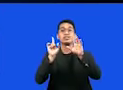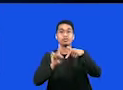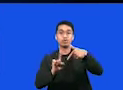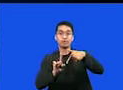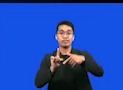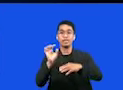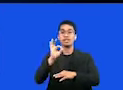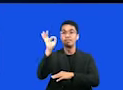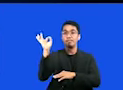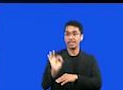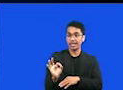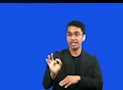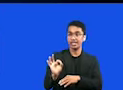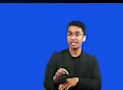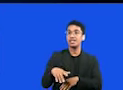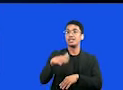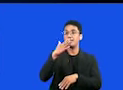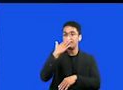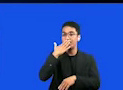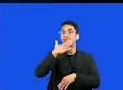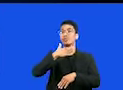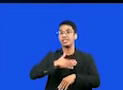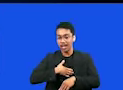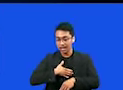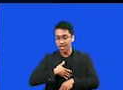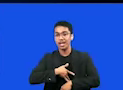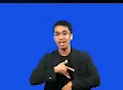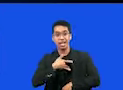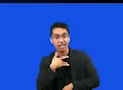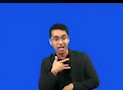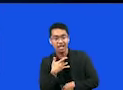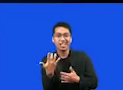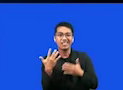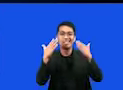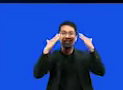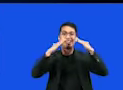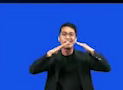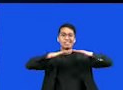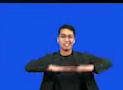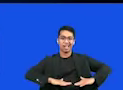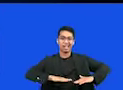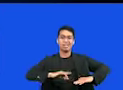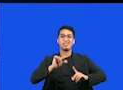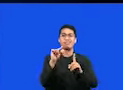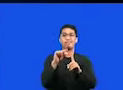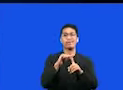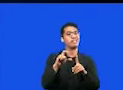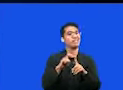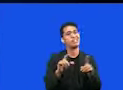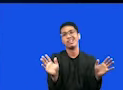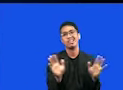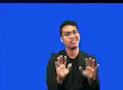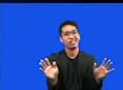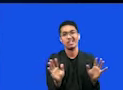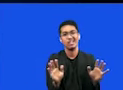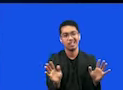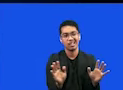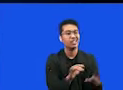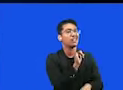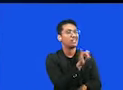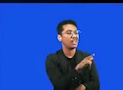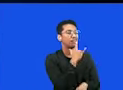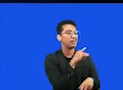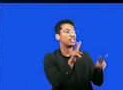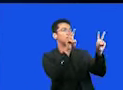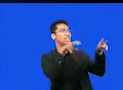per memiliki rasa yang rendah diri jadi enggak PD gitulah bahasanya maka sekarang mental health